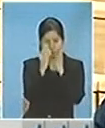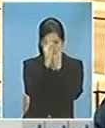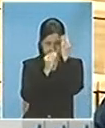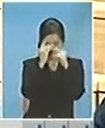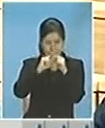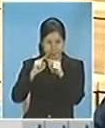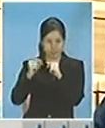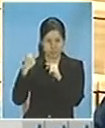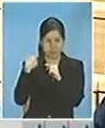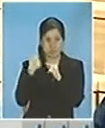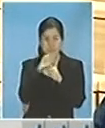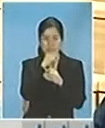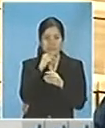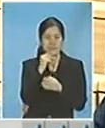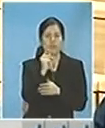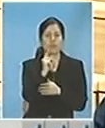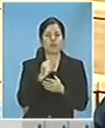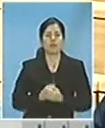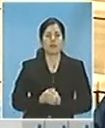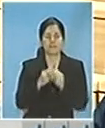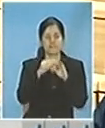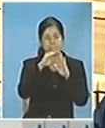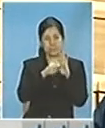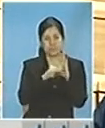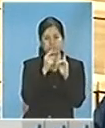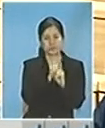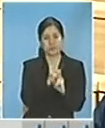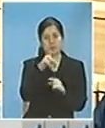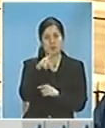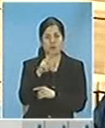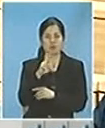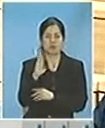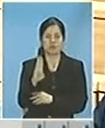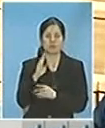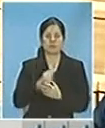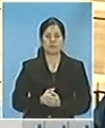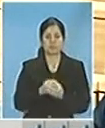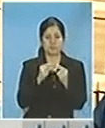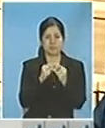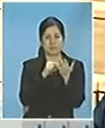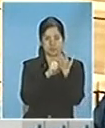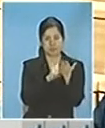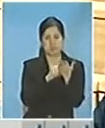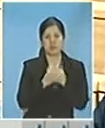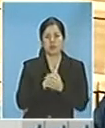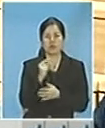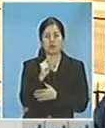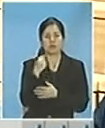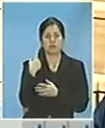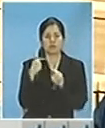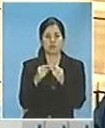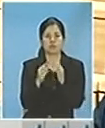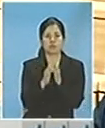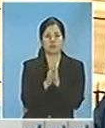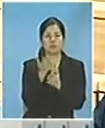นาทางวิชาการแล้วในร่างพระราชบัญญัติในร่างพระราชบัญญัติฉบับนี้นะคะยังได้